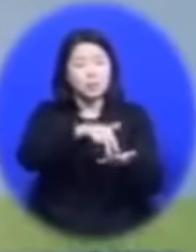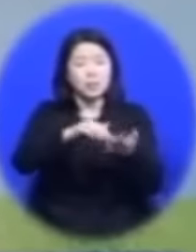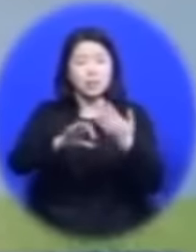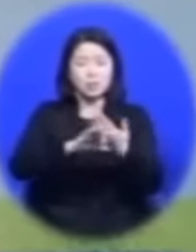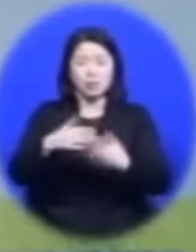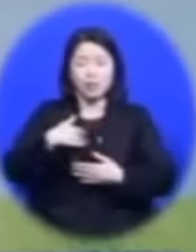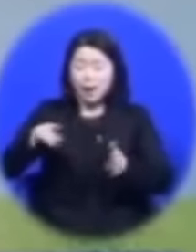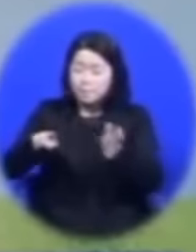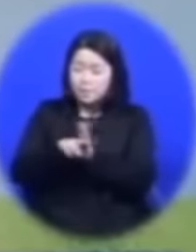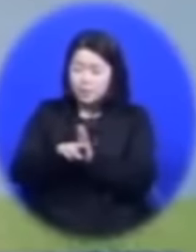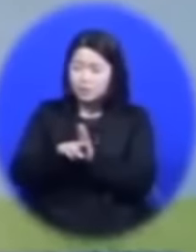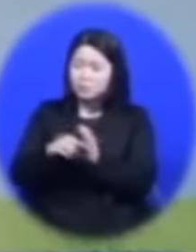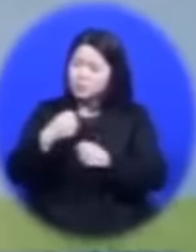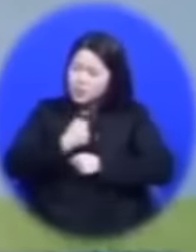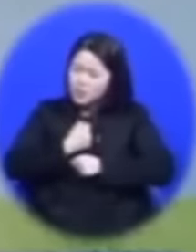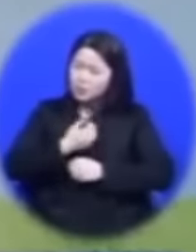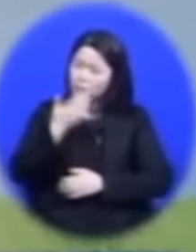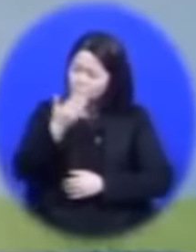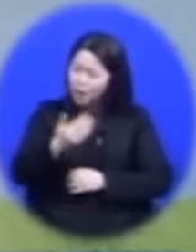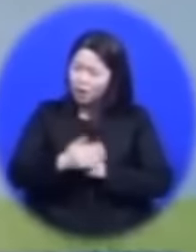믿음 지킬 수 있었을까?